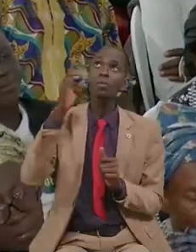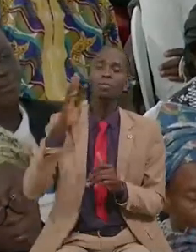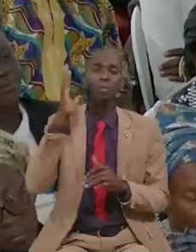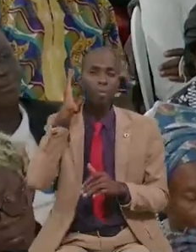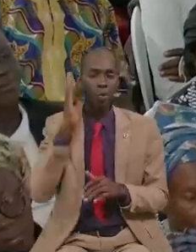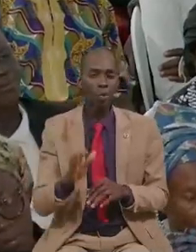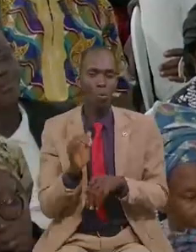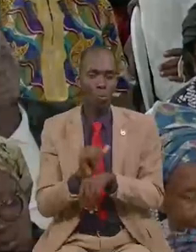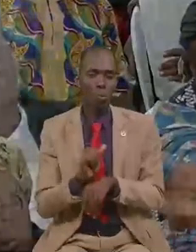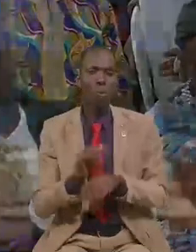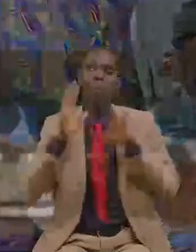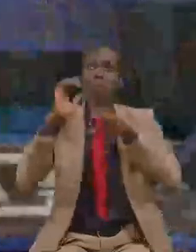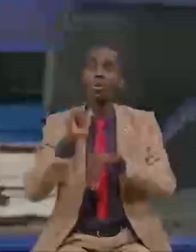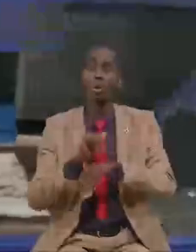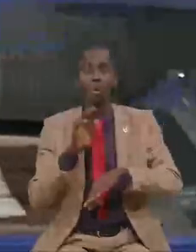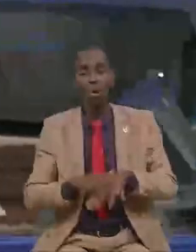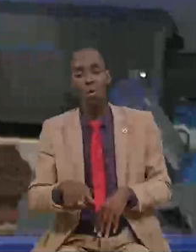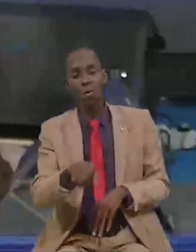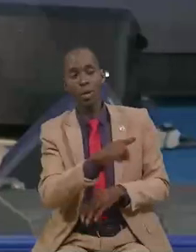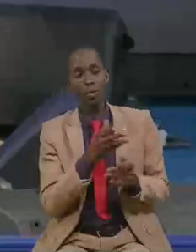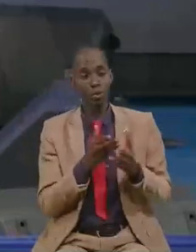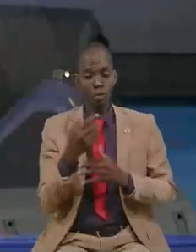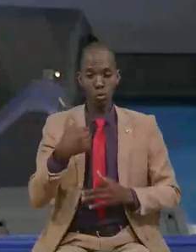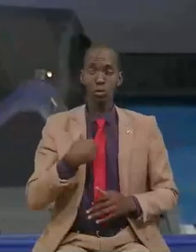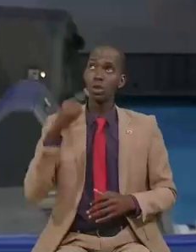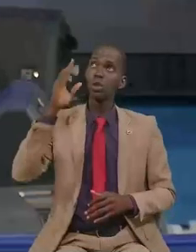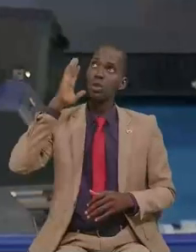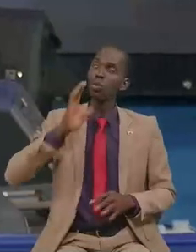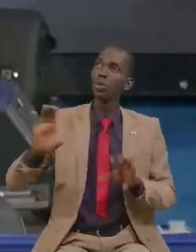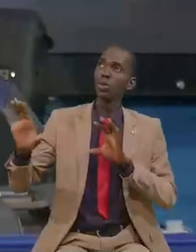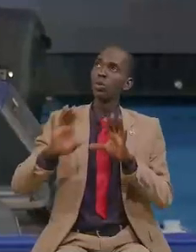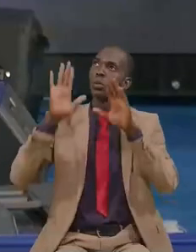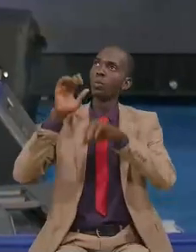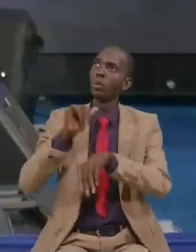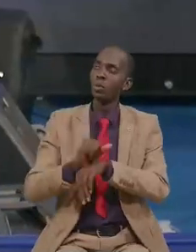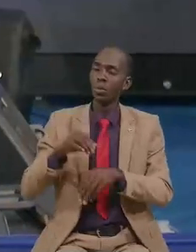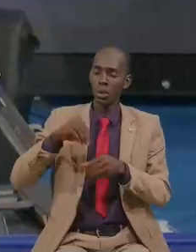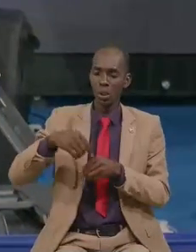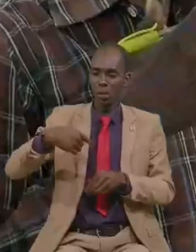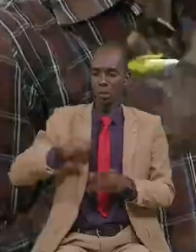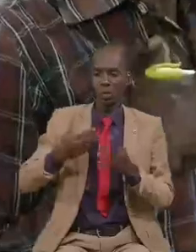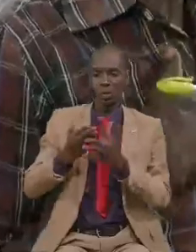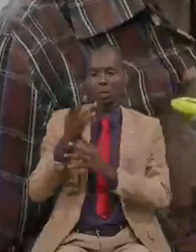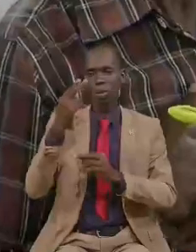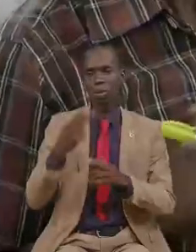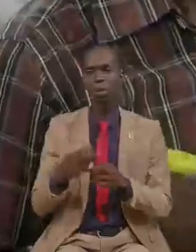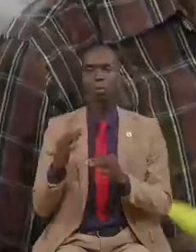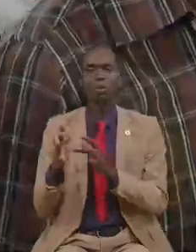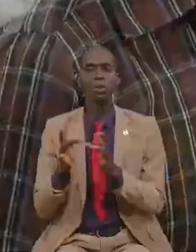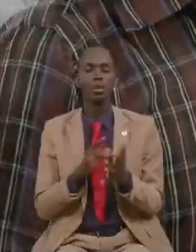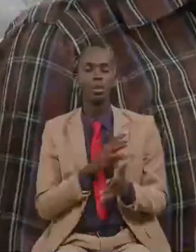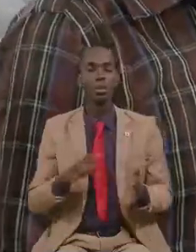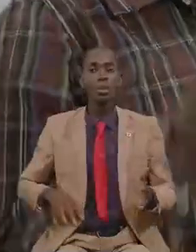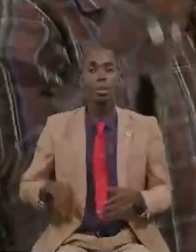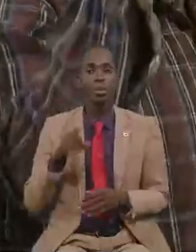eux à travers moi, il accomplira un miracle en moi d'abord par le nom de Jésus-Christ. Tu seras